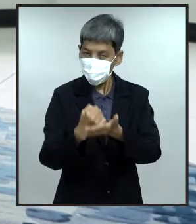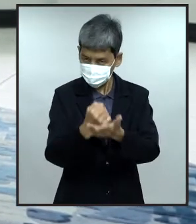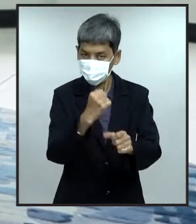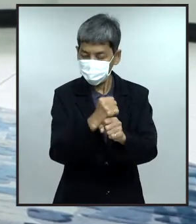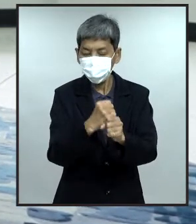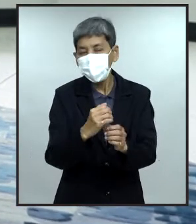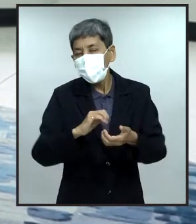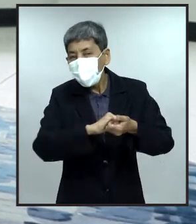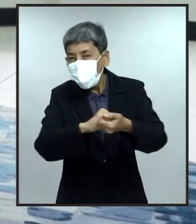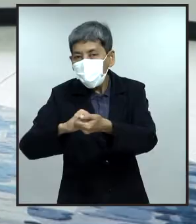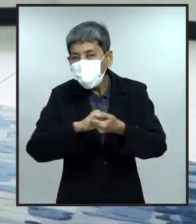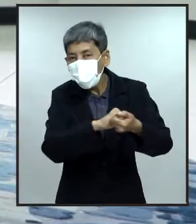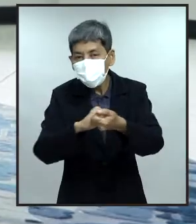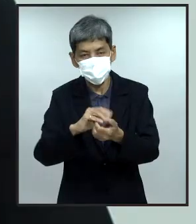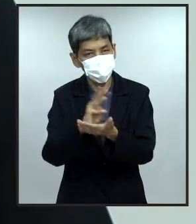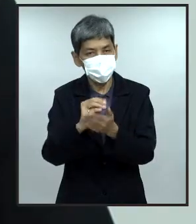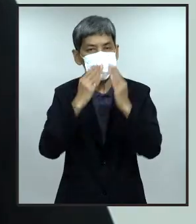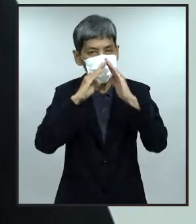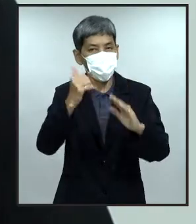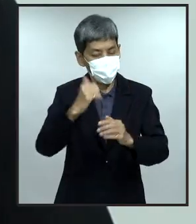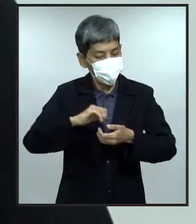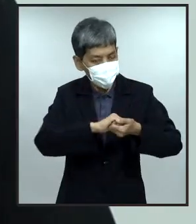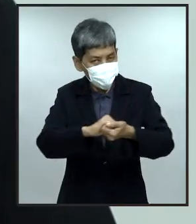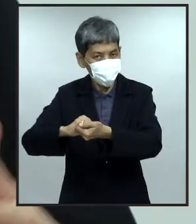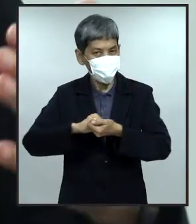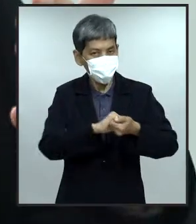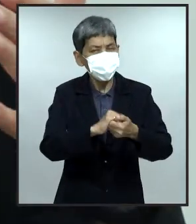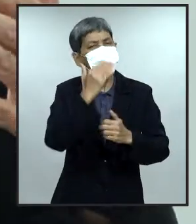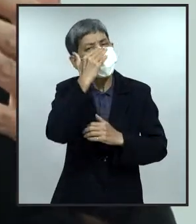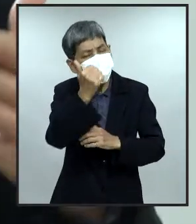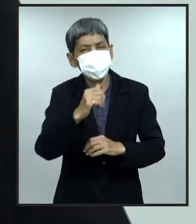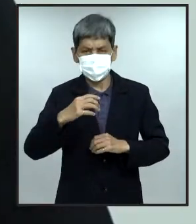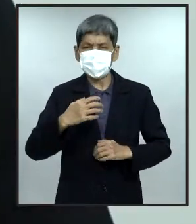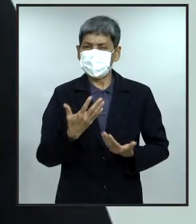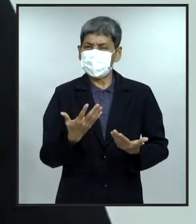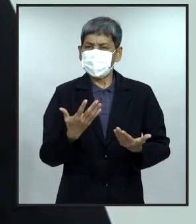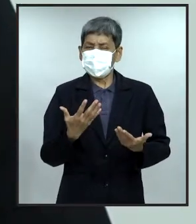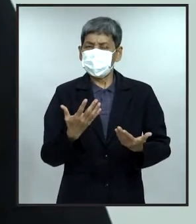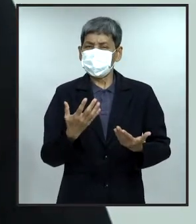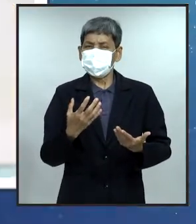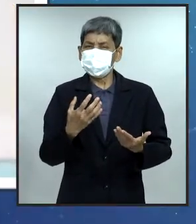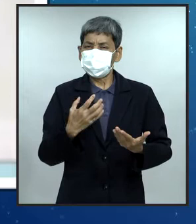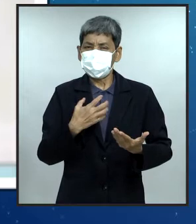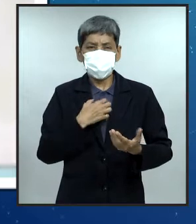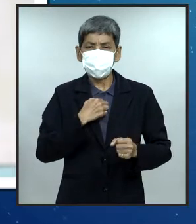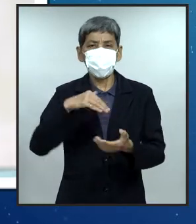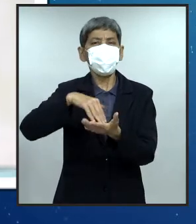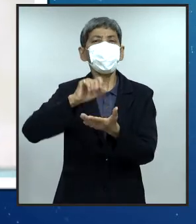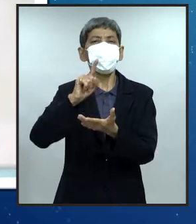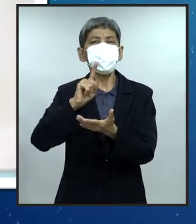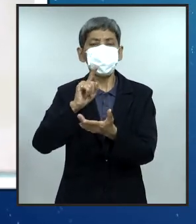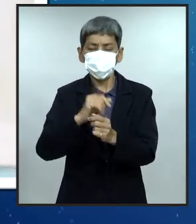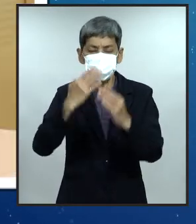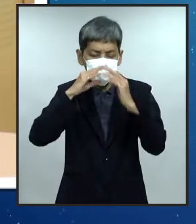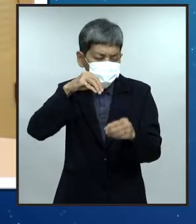ให้ความร่วมมือกับทางมูลนิธิร่วมกันเพราะว่าต้องการตั้งศูนย์พักคอยสำหรับ